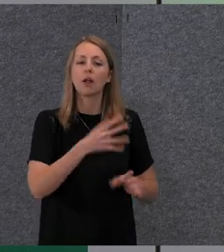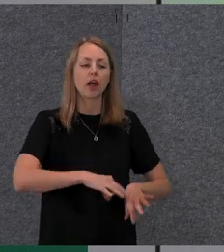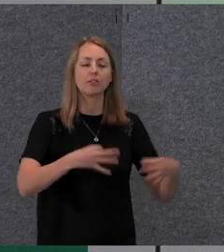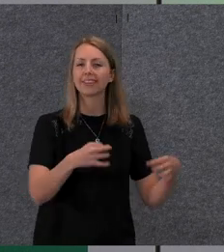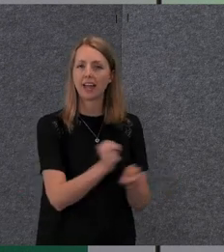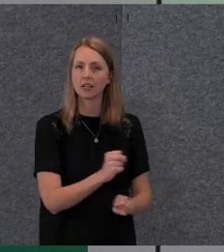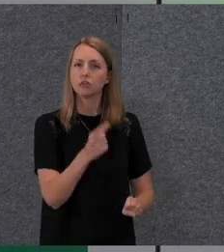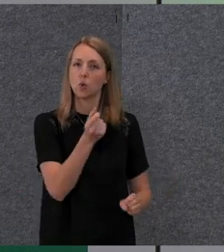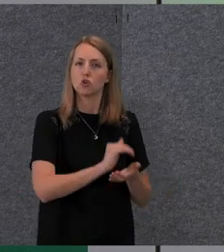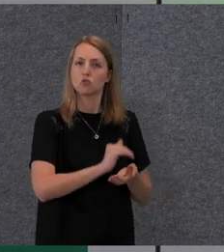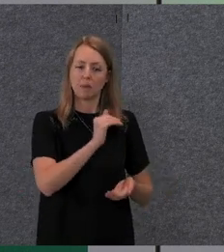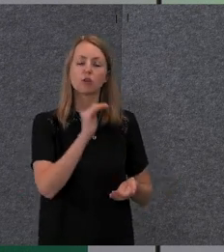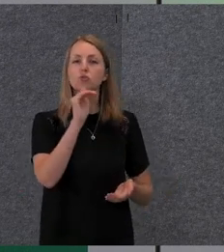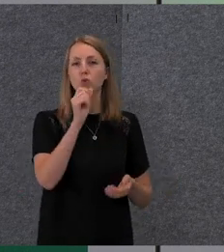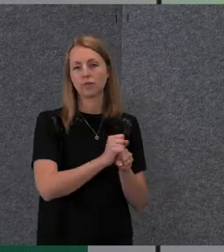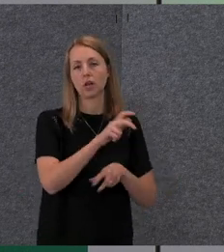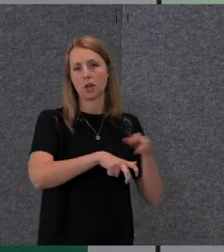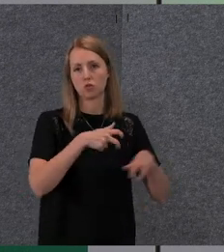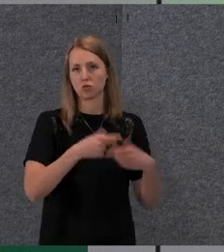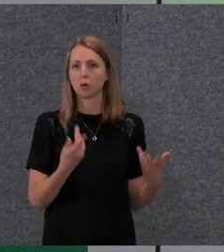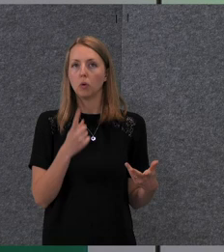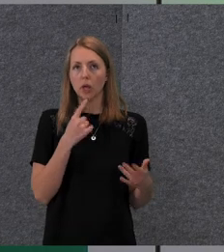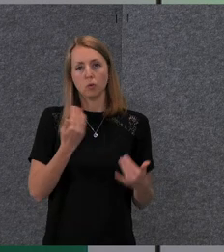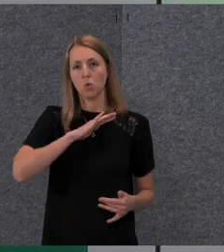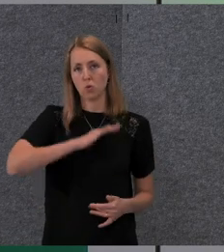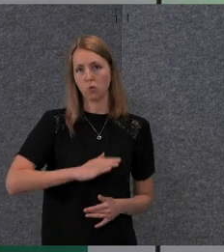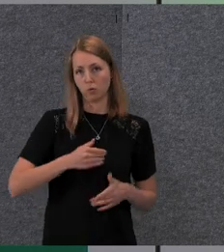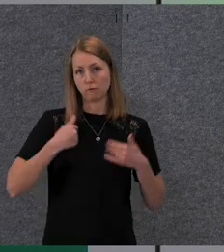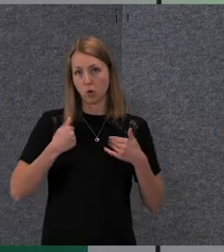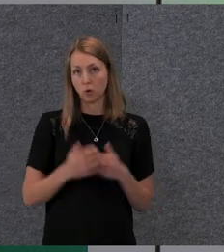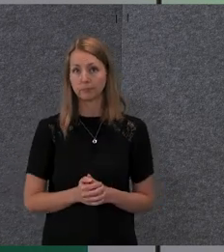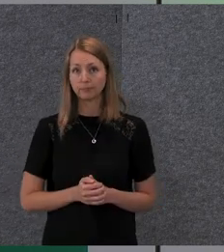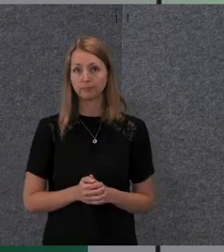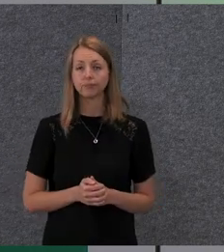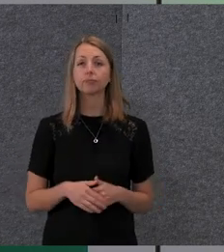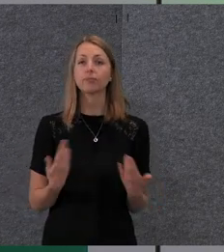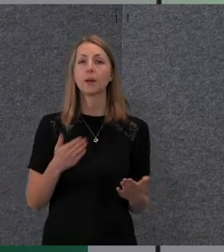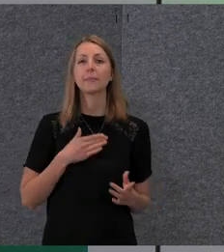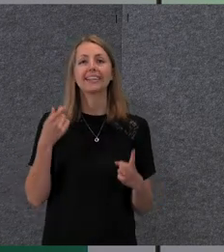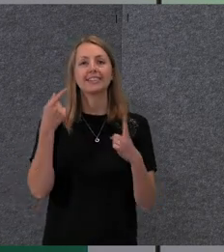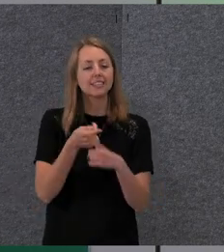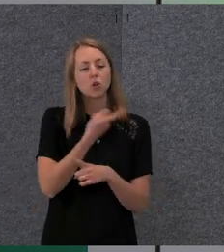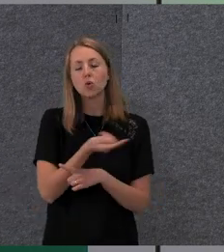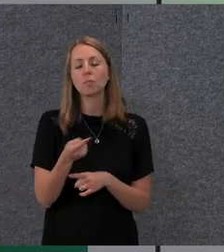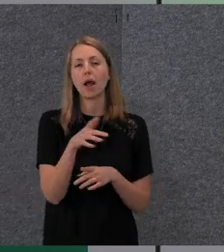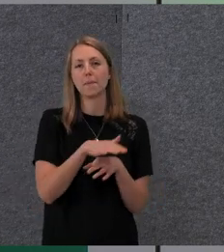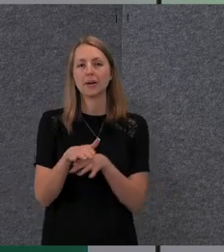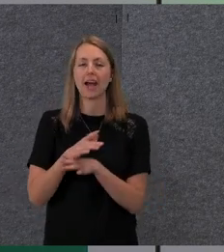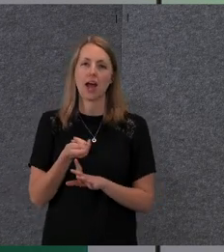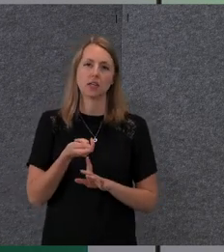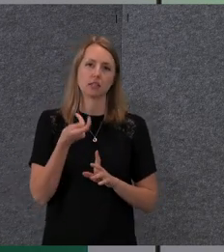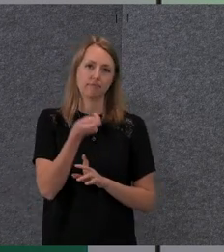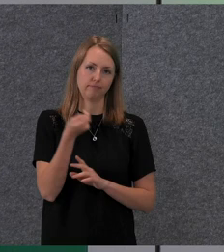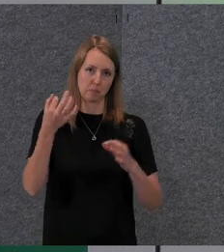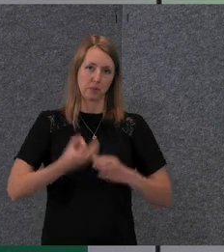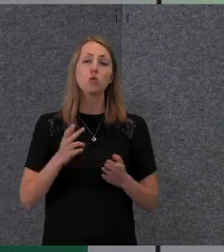Die Weiterentwicklung der Sozialversicherung zu einer Bürgerversicherung in allen Bereichen ist mein großes Ziel. Die konzeptionelle